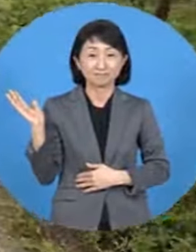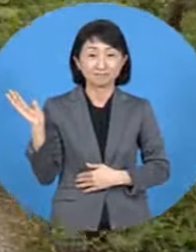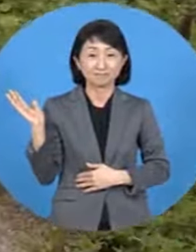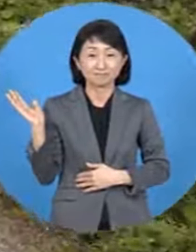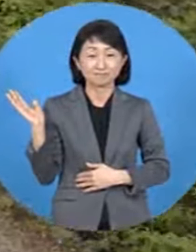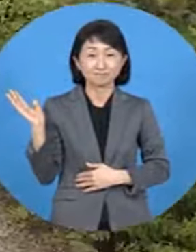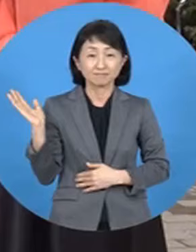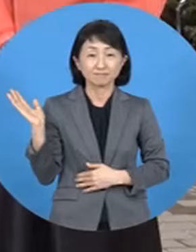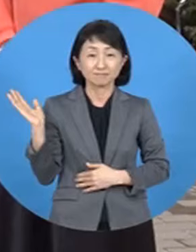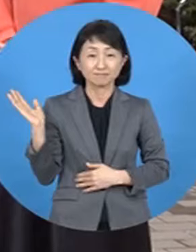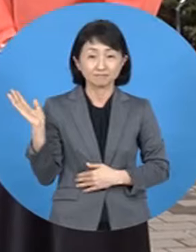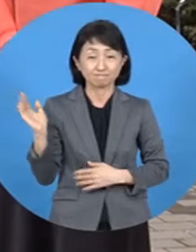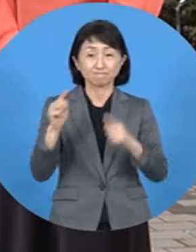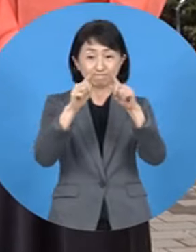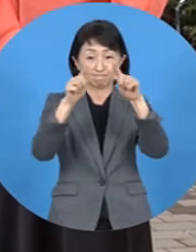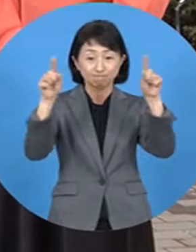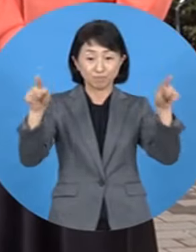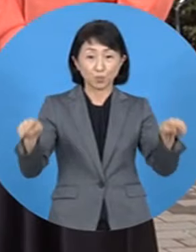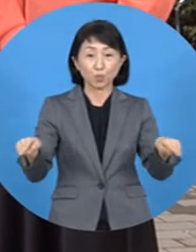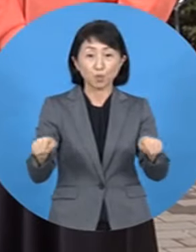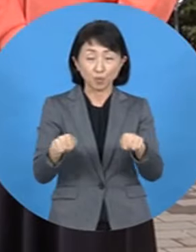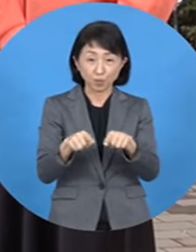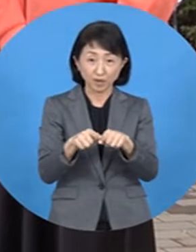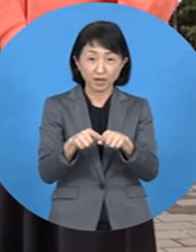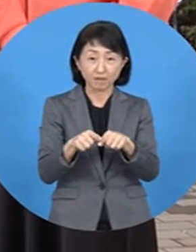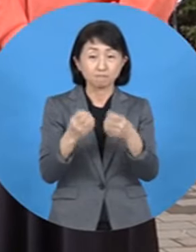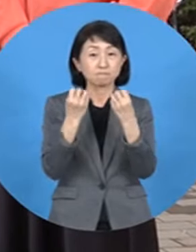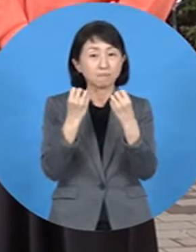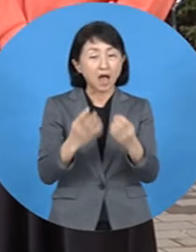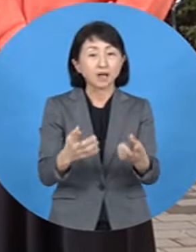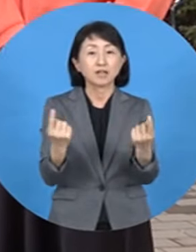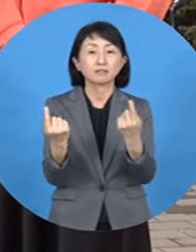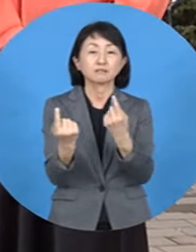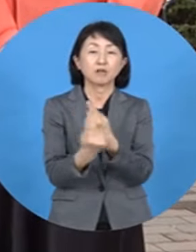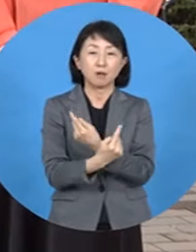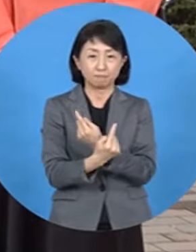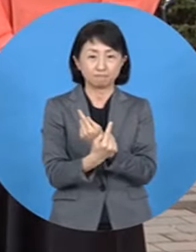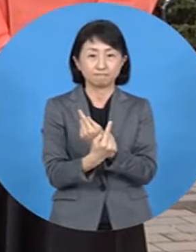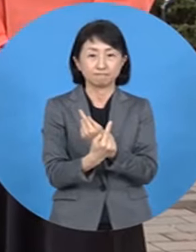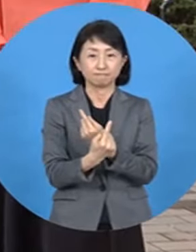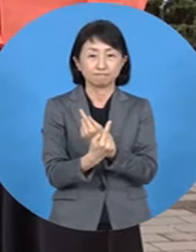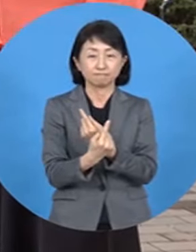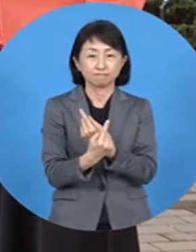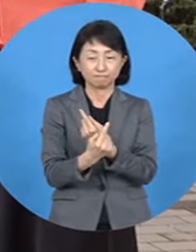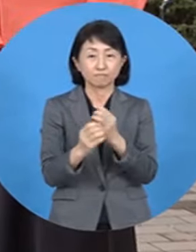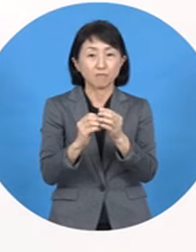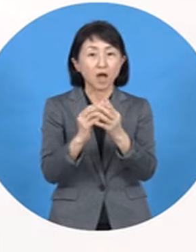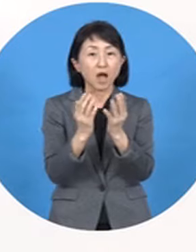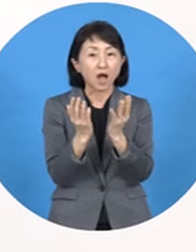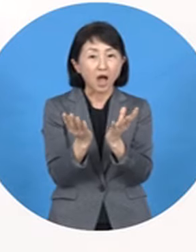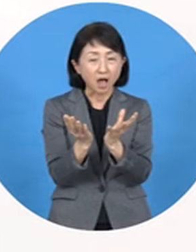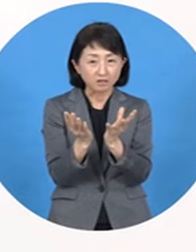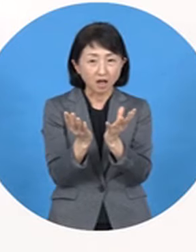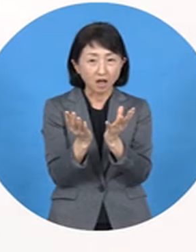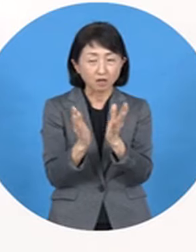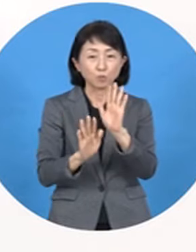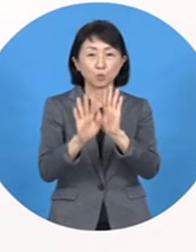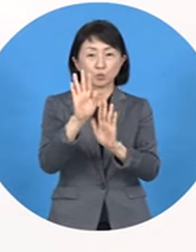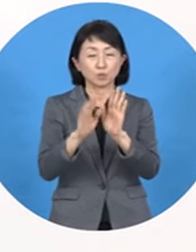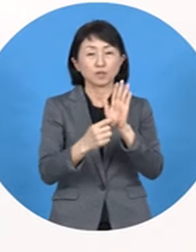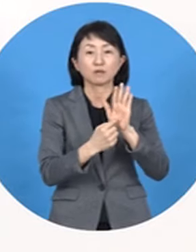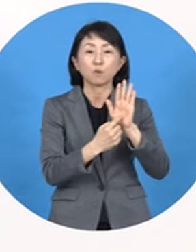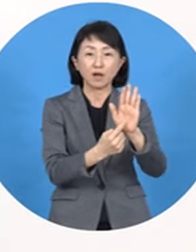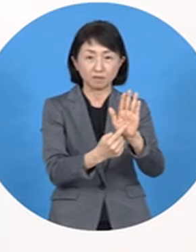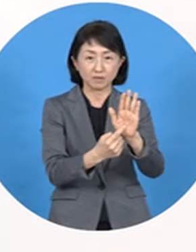。 こちらが建物と同じようにリニューアルになりました、 はい、 開花情報をお示しするボード